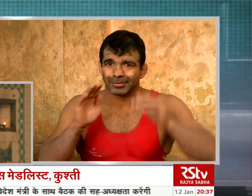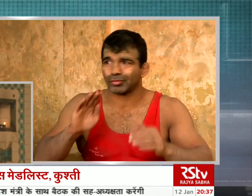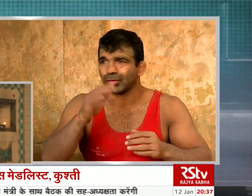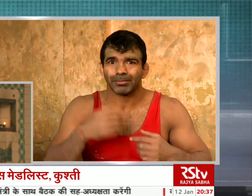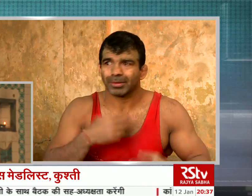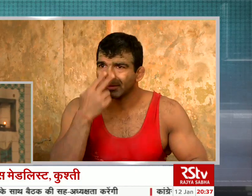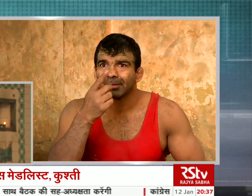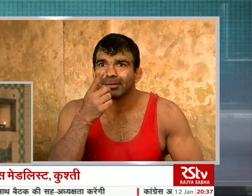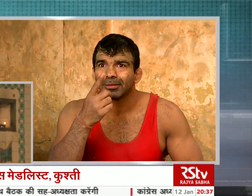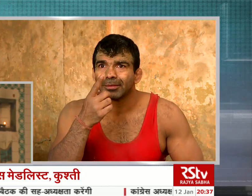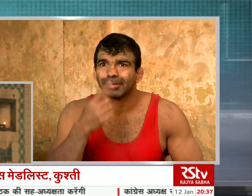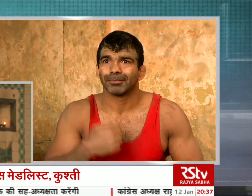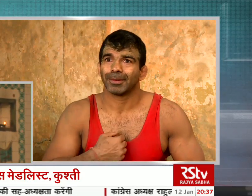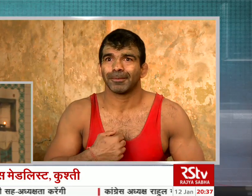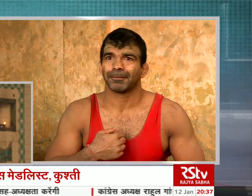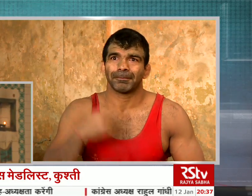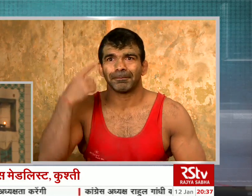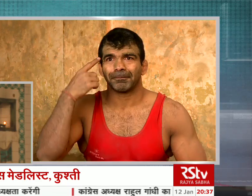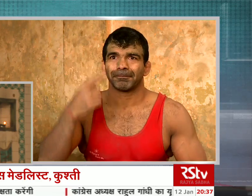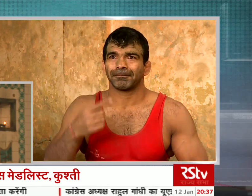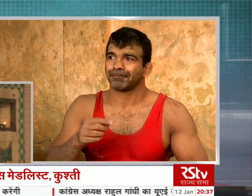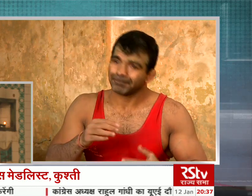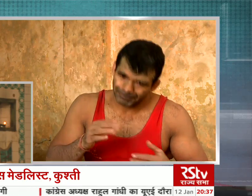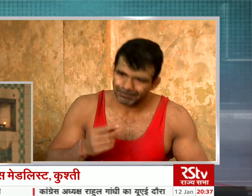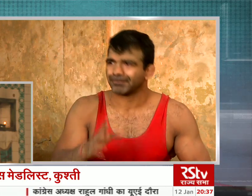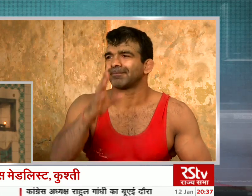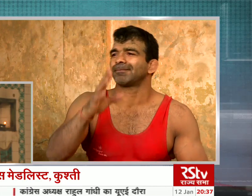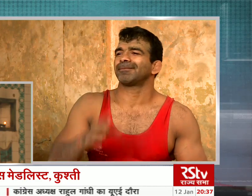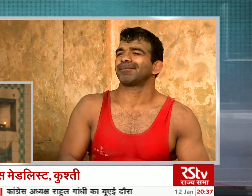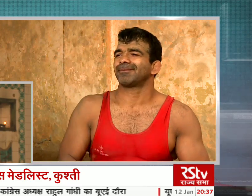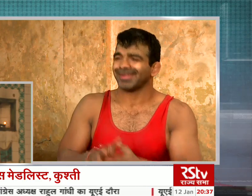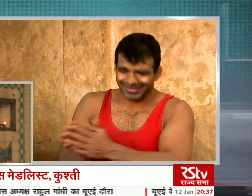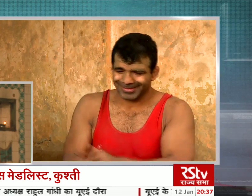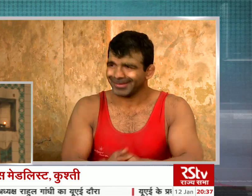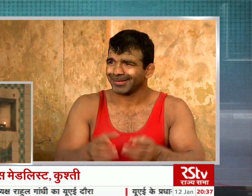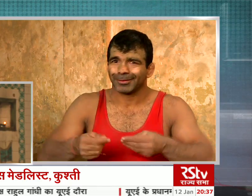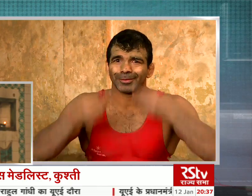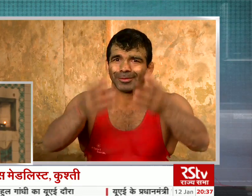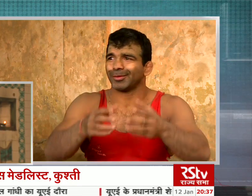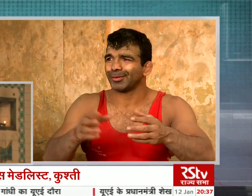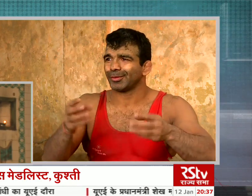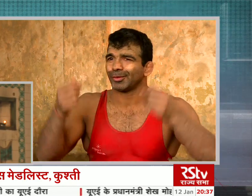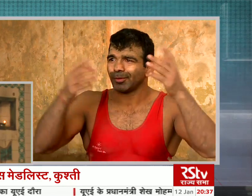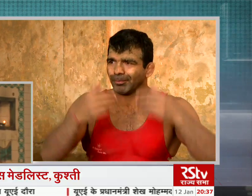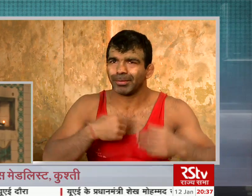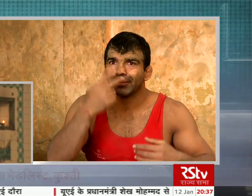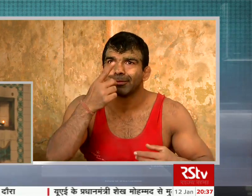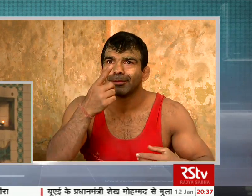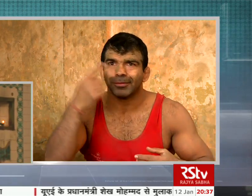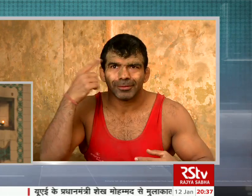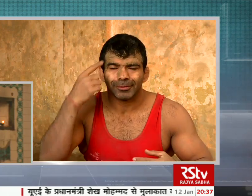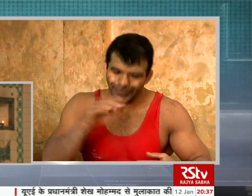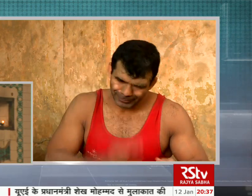मैं जब छोटा था 10 या 12 वर्ष का, तो मैं यहाँ दिल्ली आया और मैंने देखा अपने पिताजी और चाचा